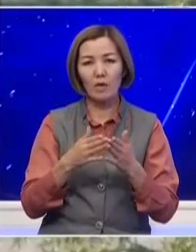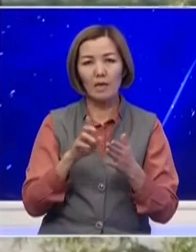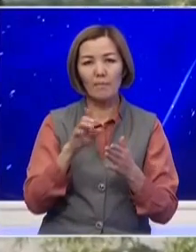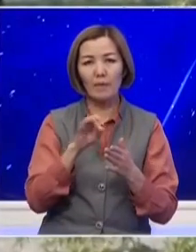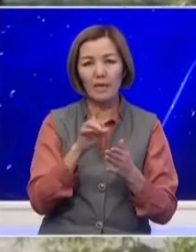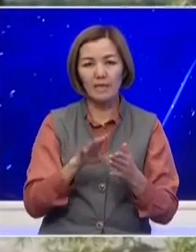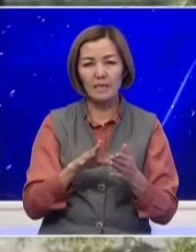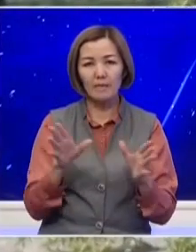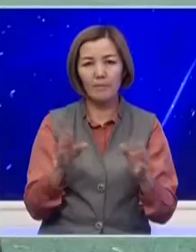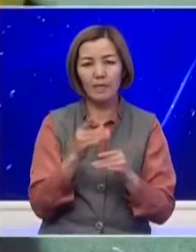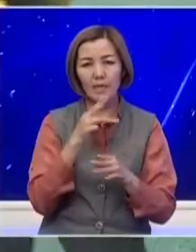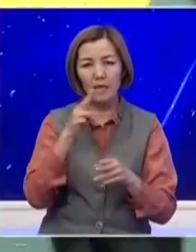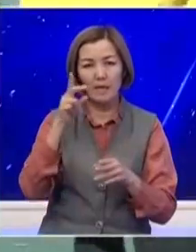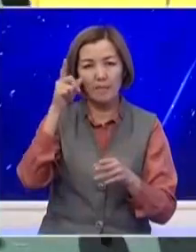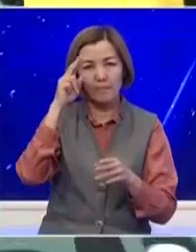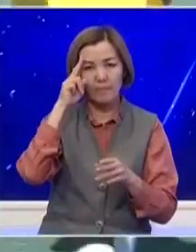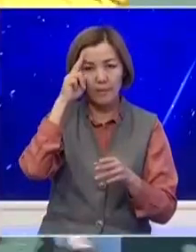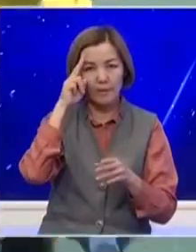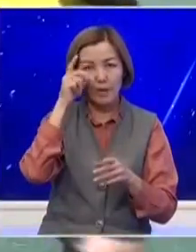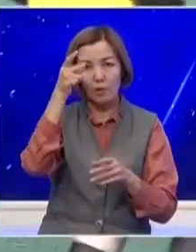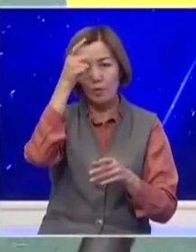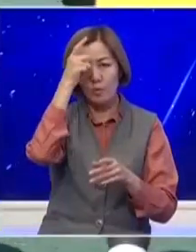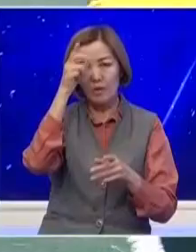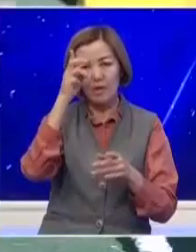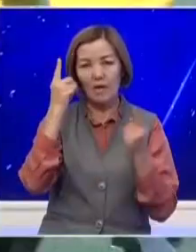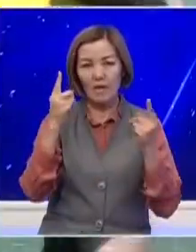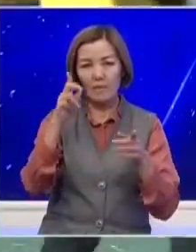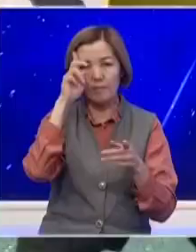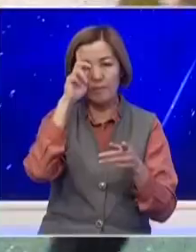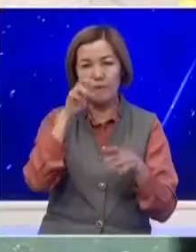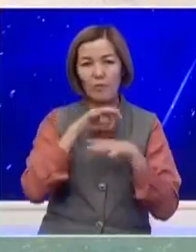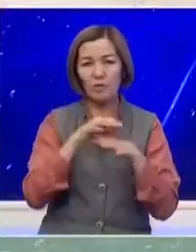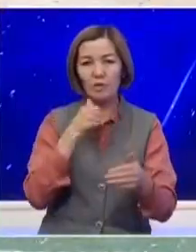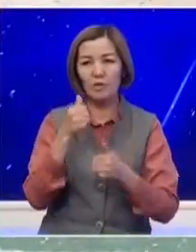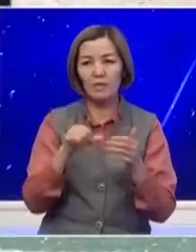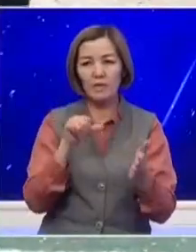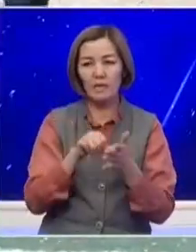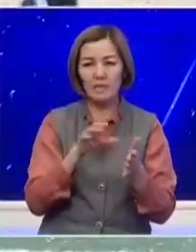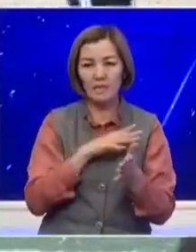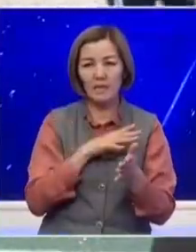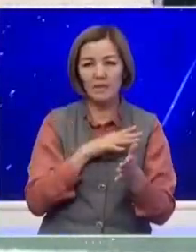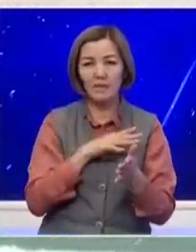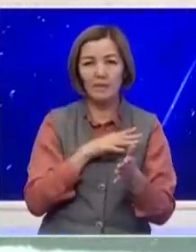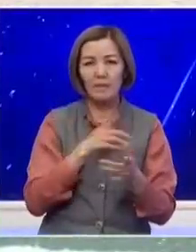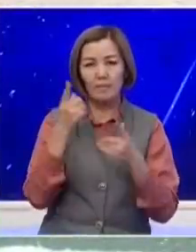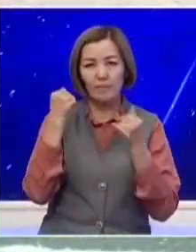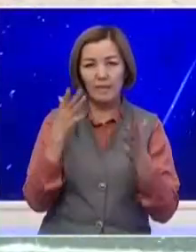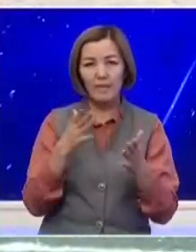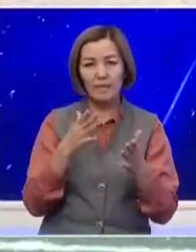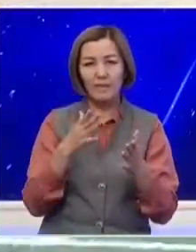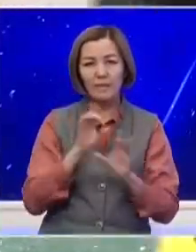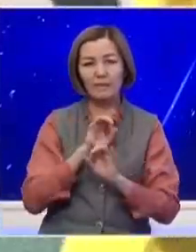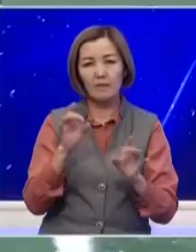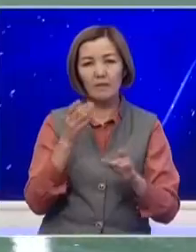Бразилия, Біріккен Араб Әмірліктері, Түркия сынды алып мемлекеттерде өткен жарыстарға қатысқан. Білген түйгенмен